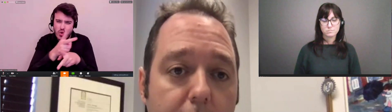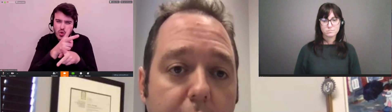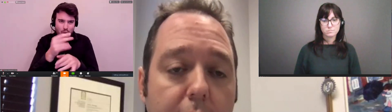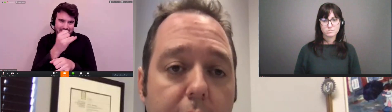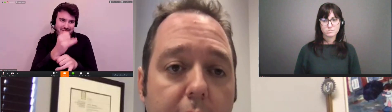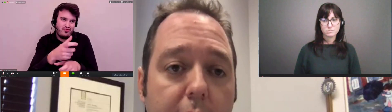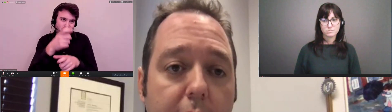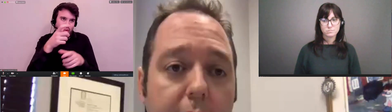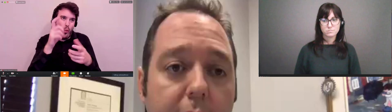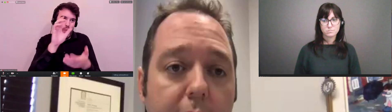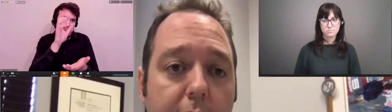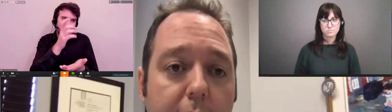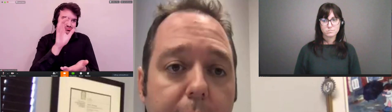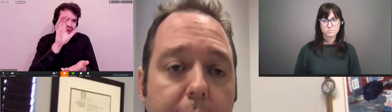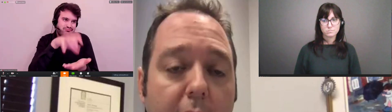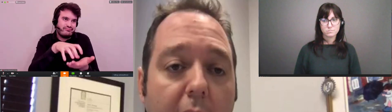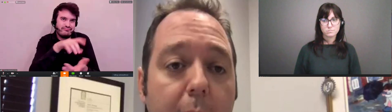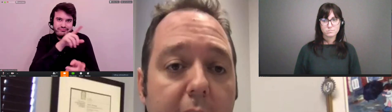savons que